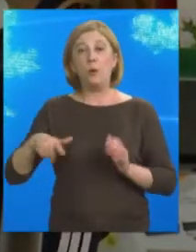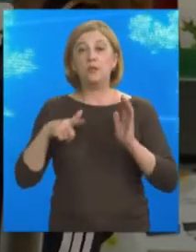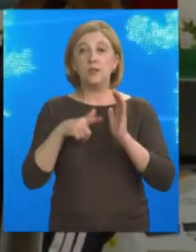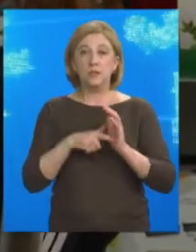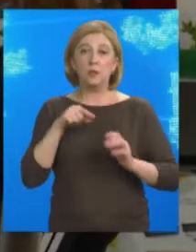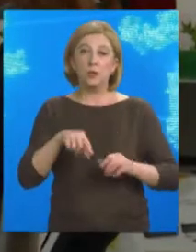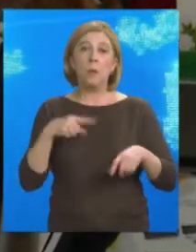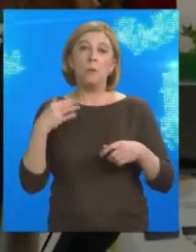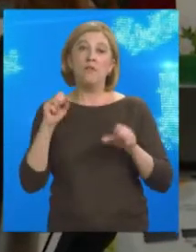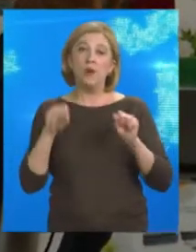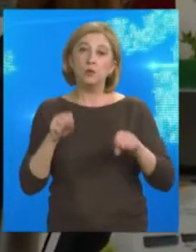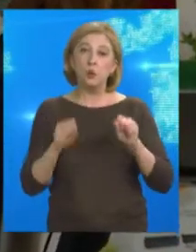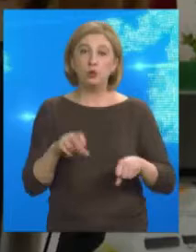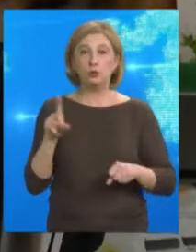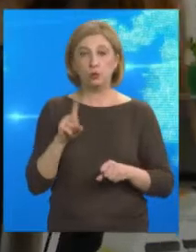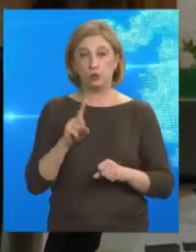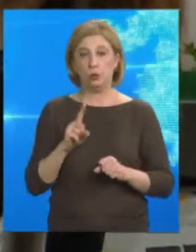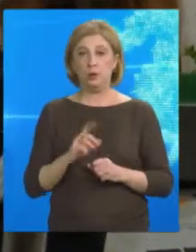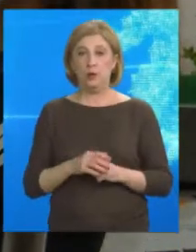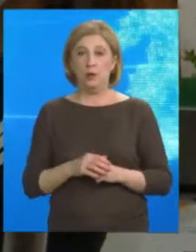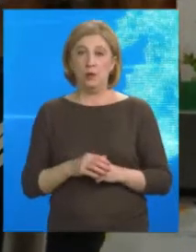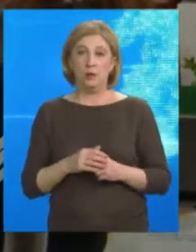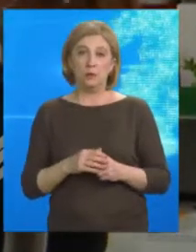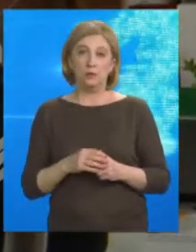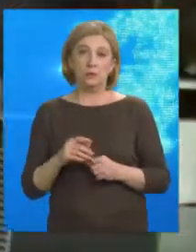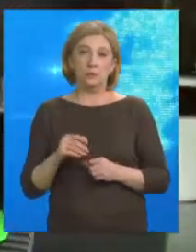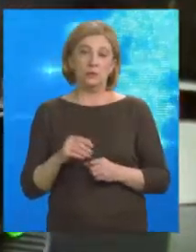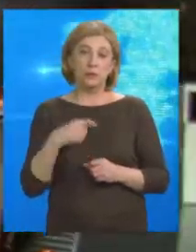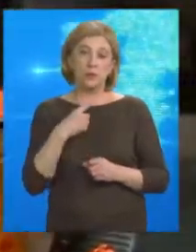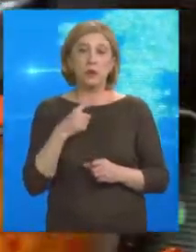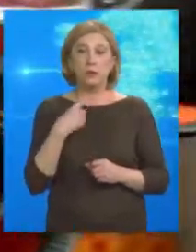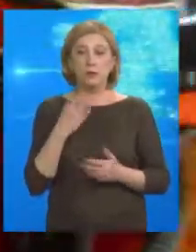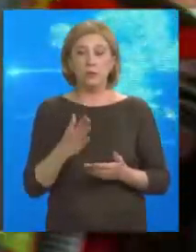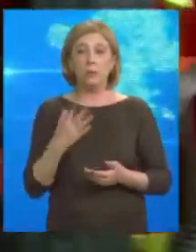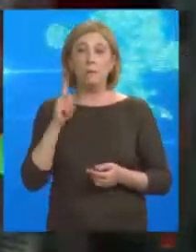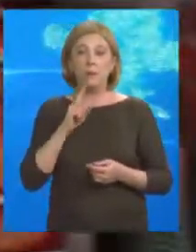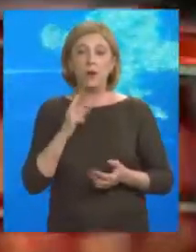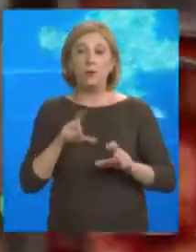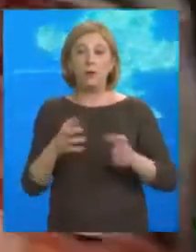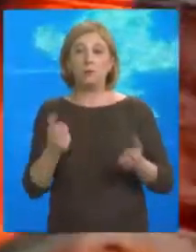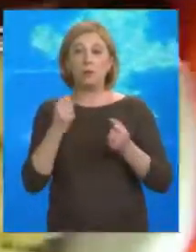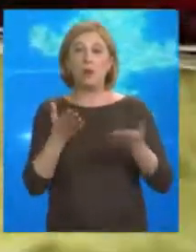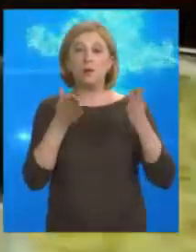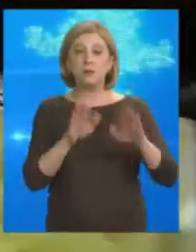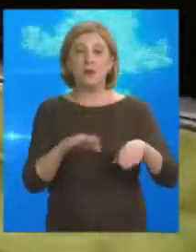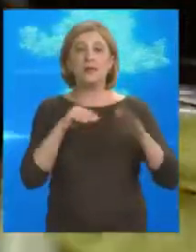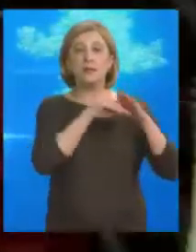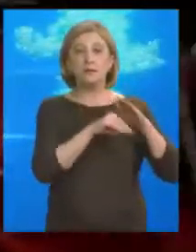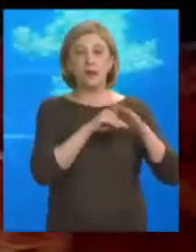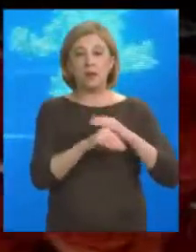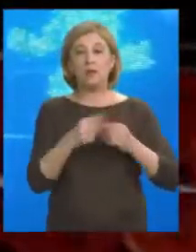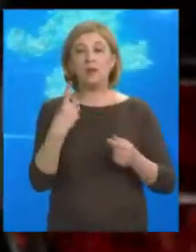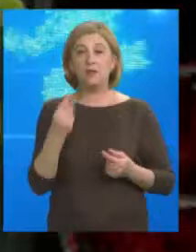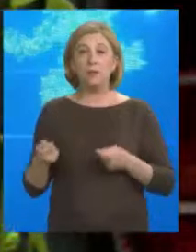уже возможно что-то, по крайней мере, пока магазин спасает только остатки на складах. В день